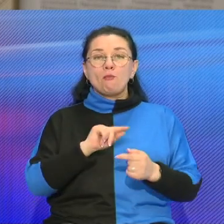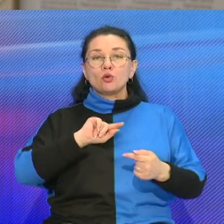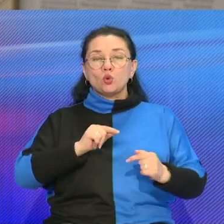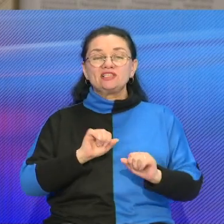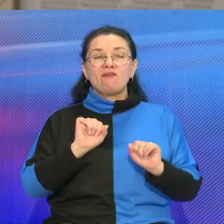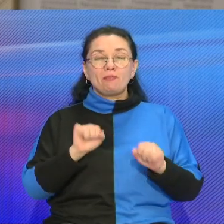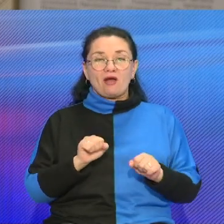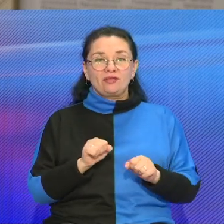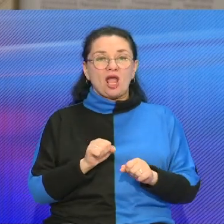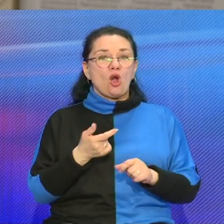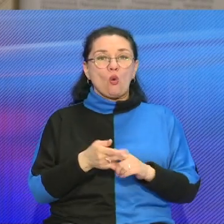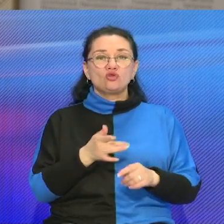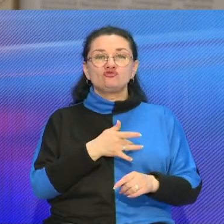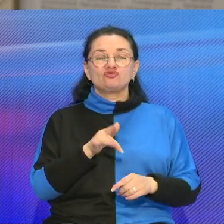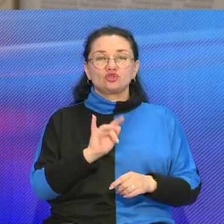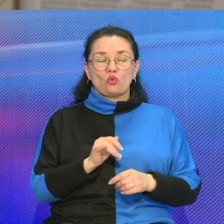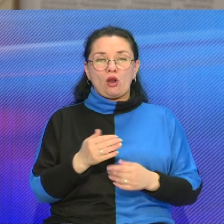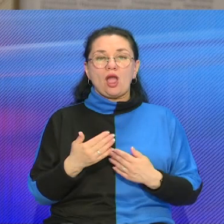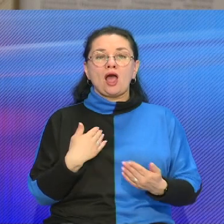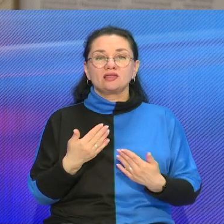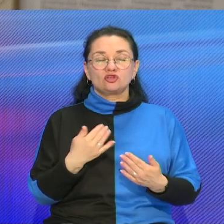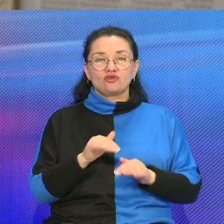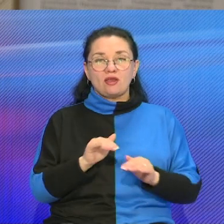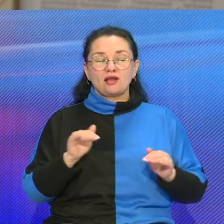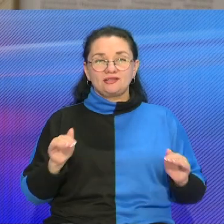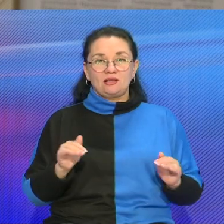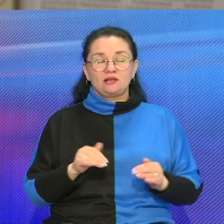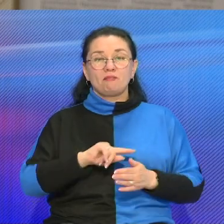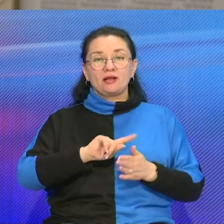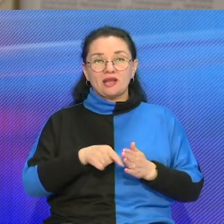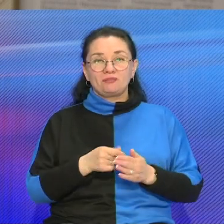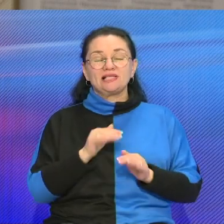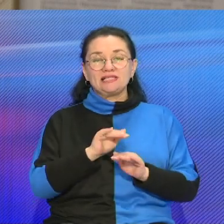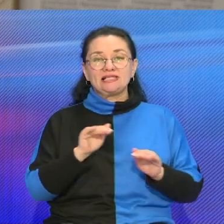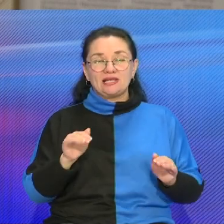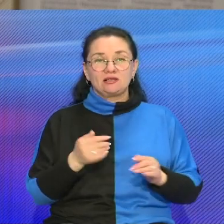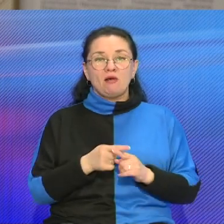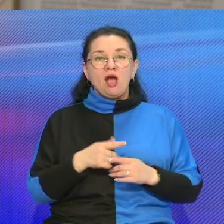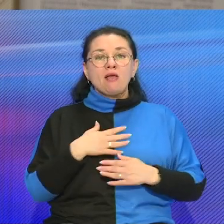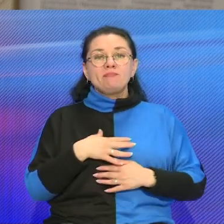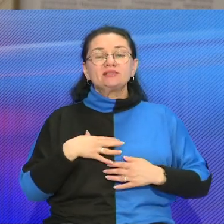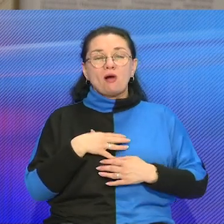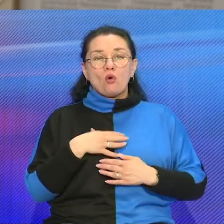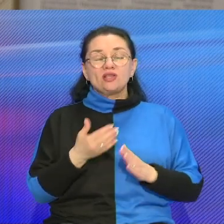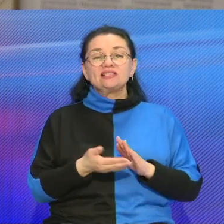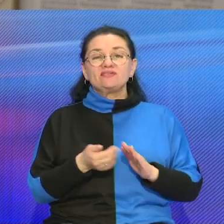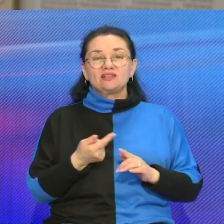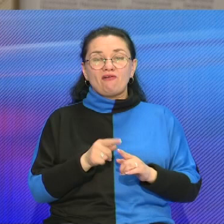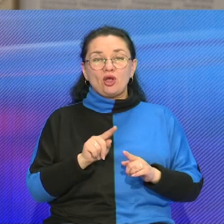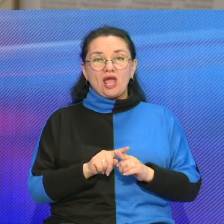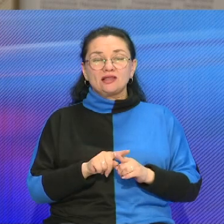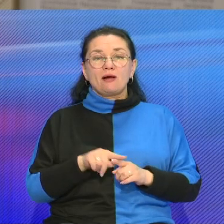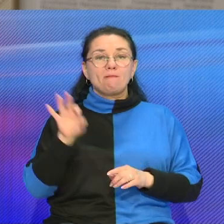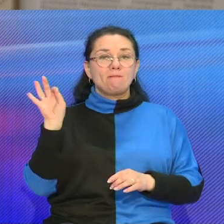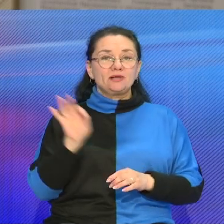жестокое обращение с детьми, необеспечение их основных жизненных потребностей. Особую обеспокоенность вызывают факты экстренного отобрания детей